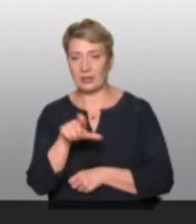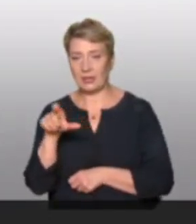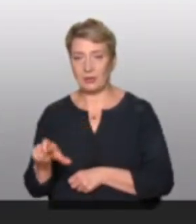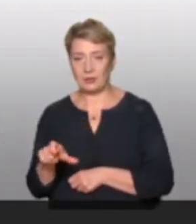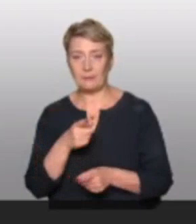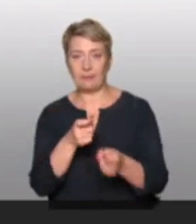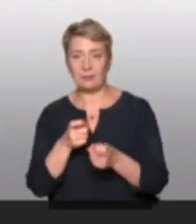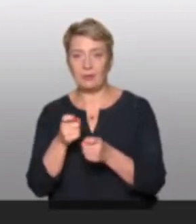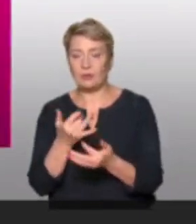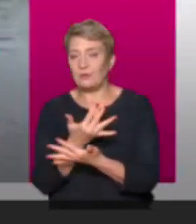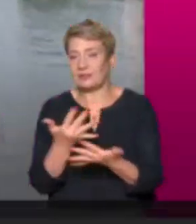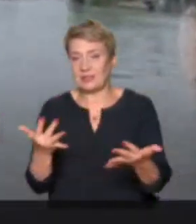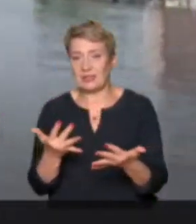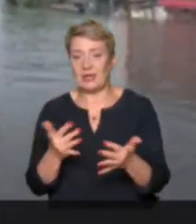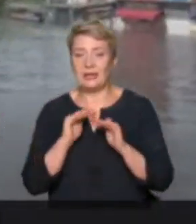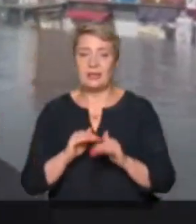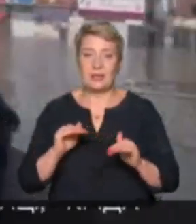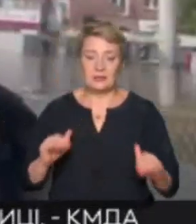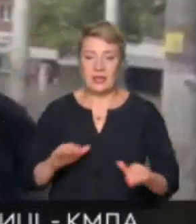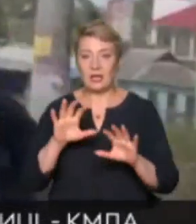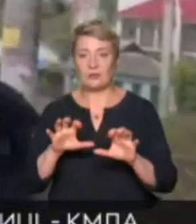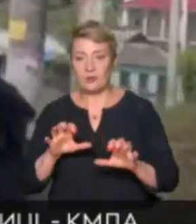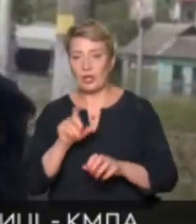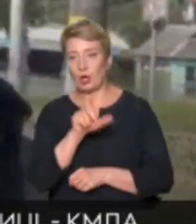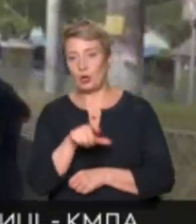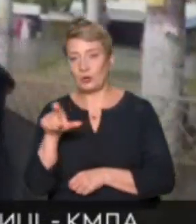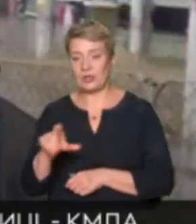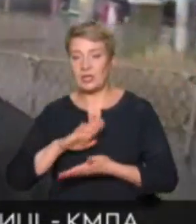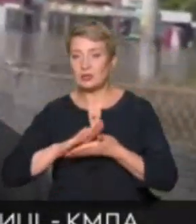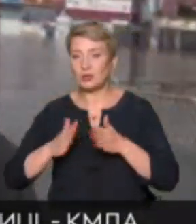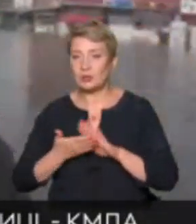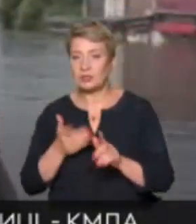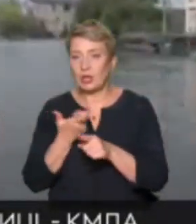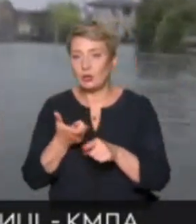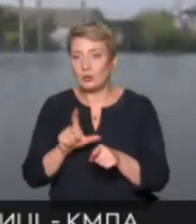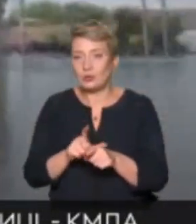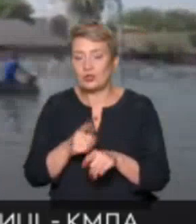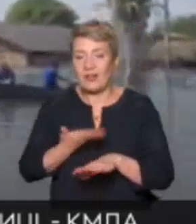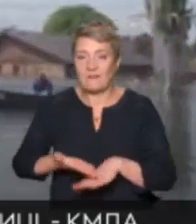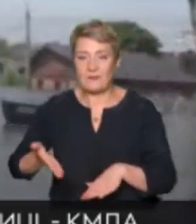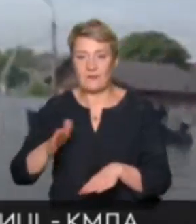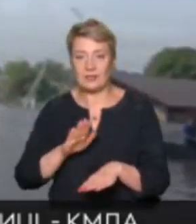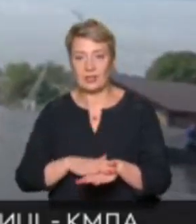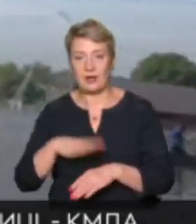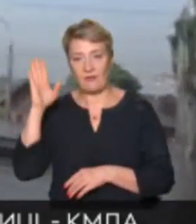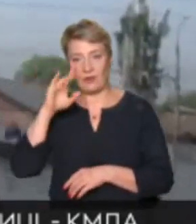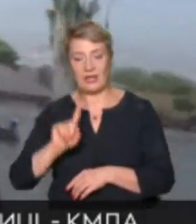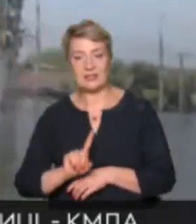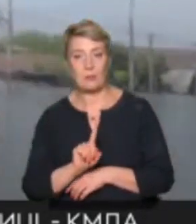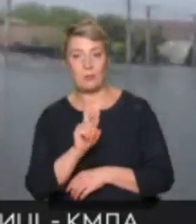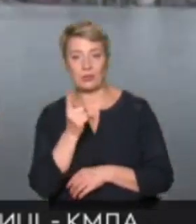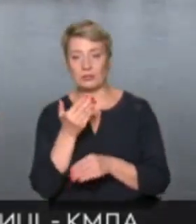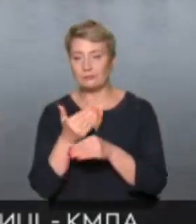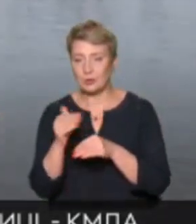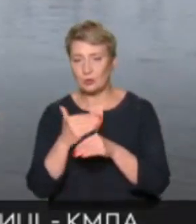можуть, тварин, людей, дітей. Ситуація дуже... Дуже-дуже важка. Вода пробувала нерівномірно. Спочатку потрохи,